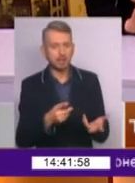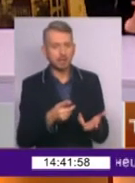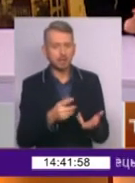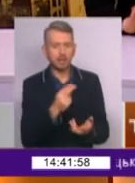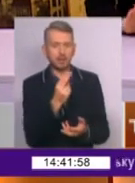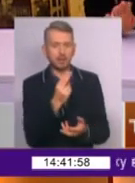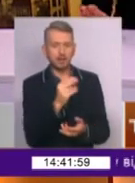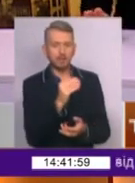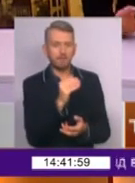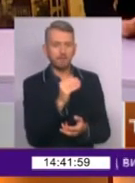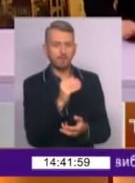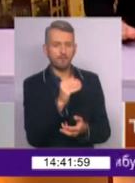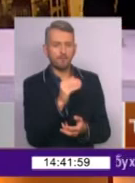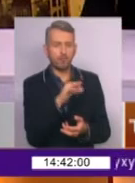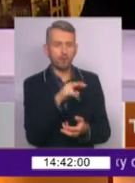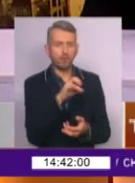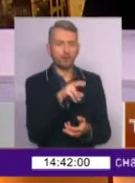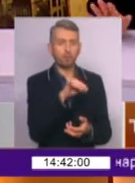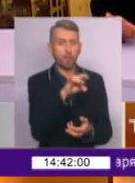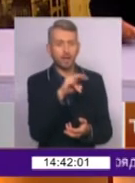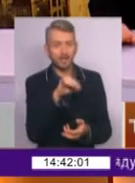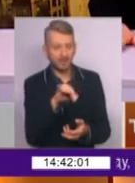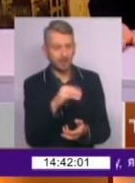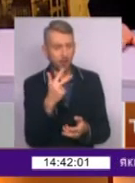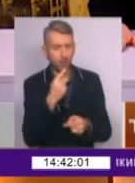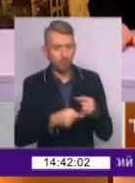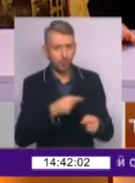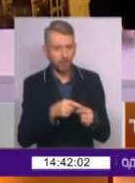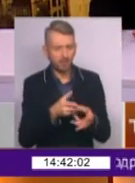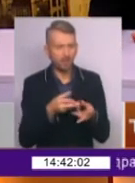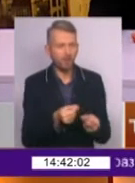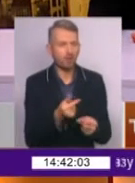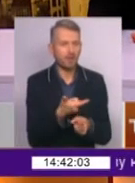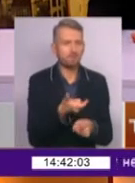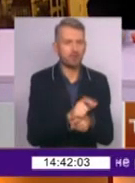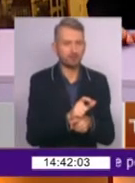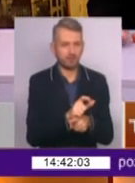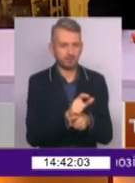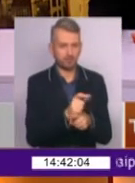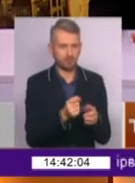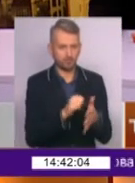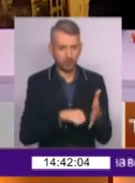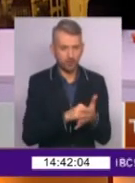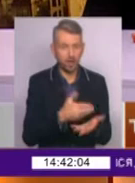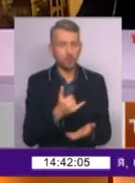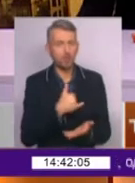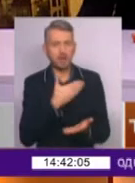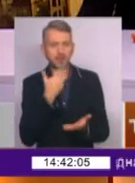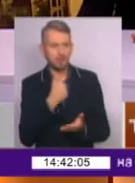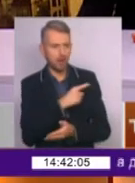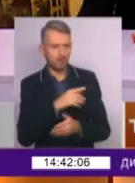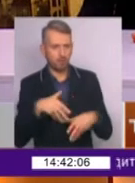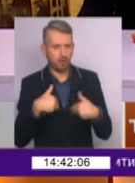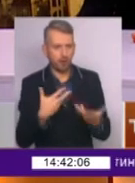цефалоспорини третього покоління, як правило, впливають на більшість збудників, тому це як стартова терапія, а якщо в нас немає клінічного покращення, в нас є